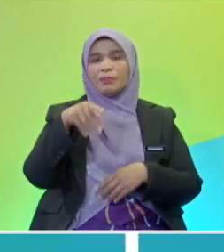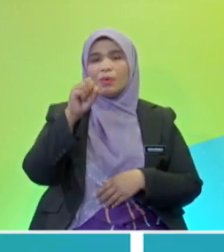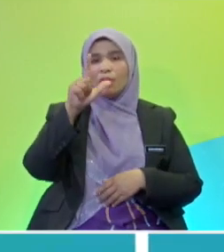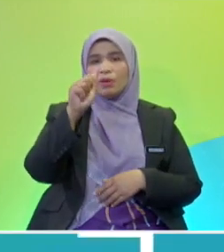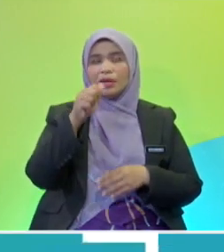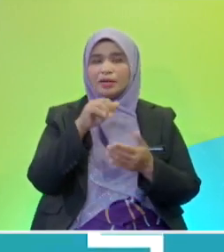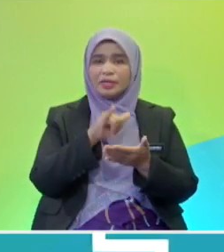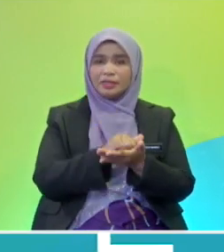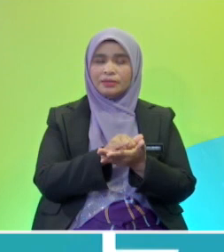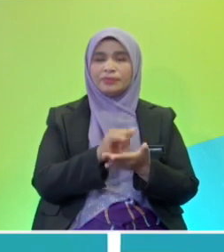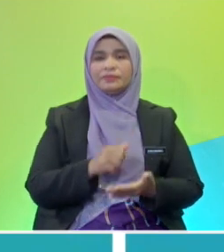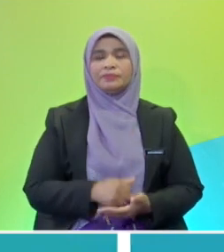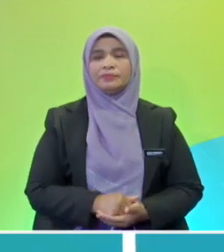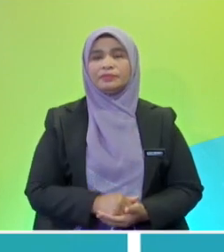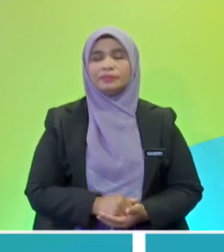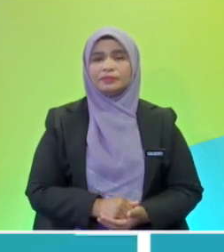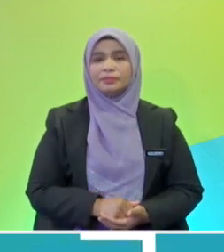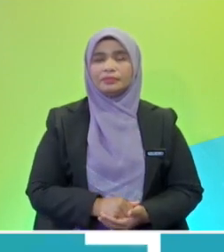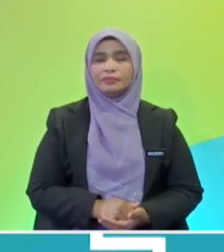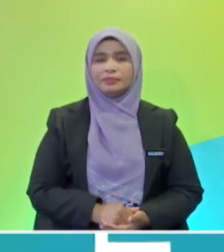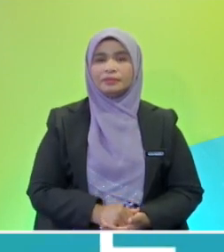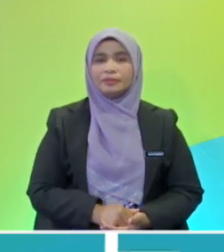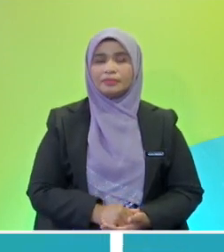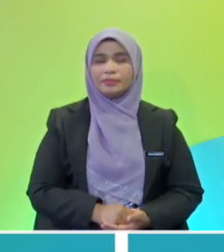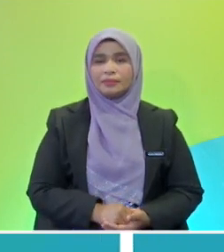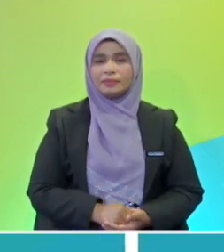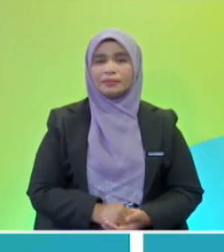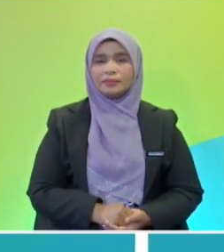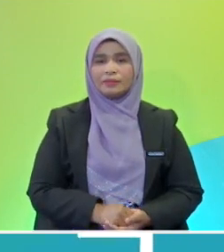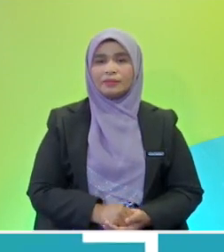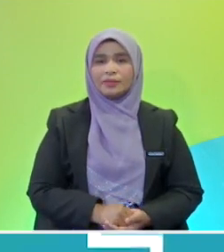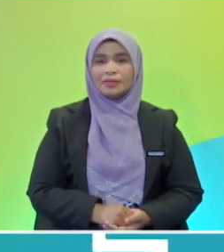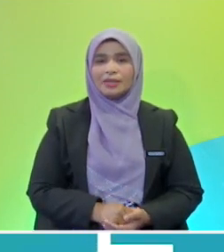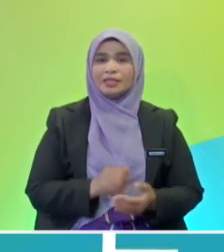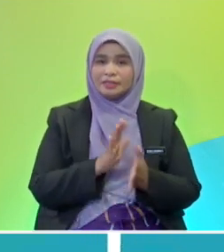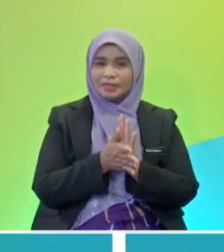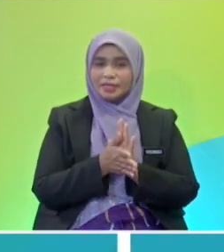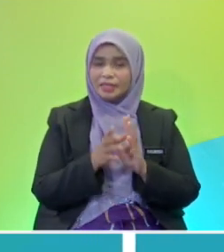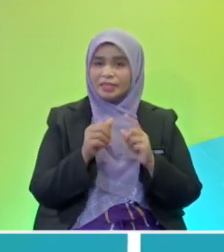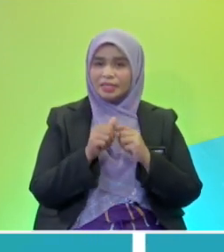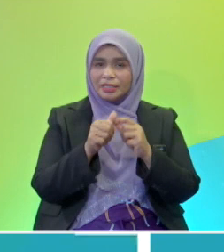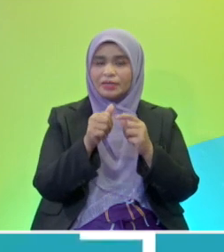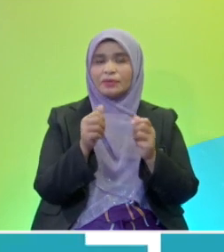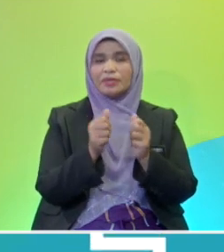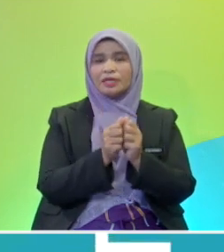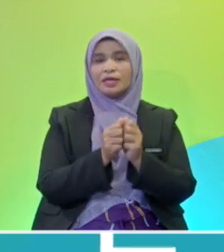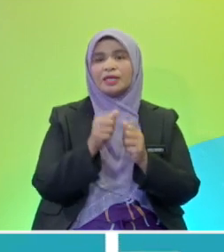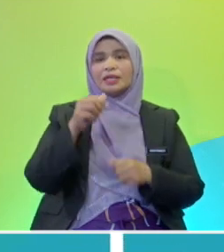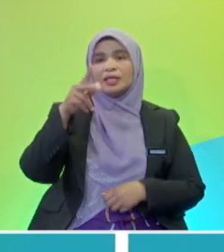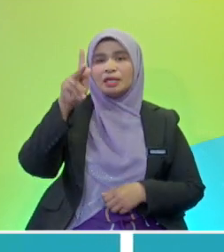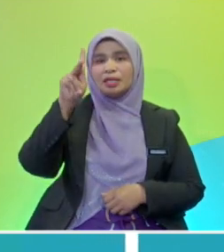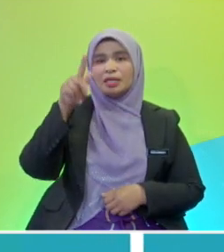Oke saya dah lekatkan dengan jarum peniti lepas tu kita ikut yang kapur tukang jahit